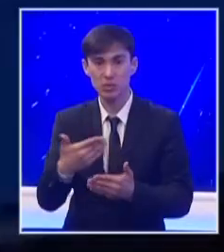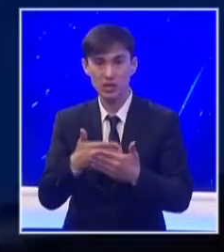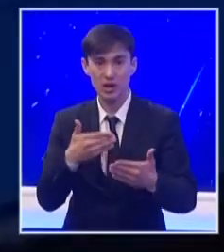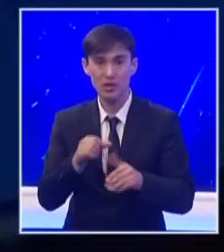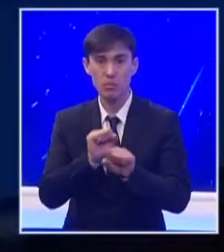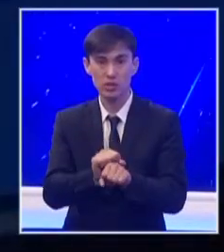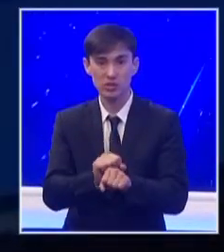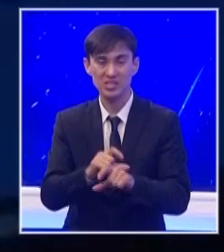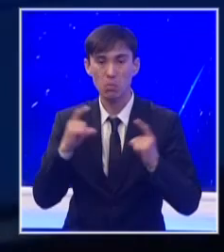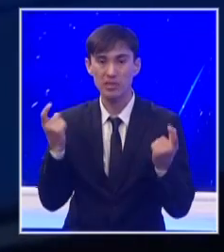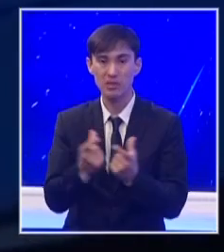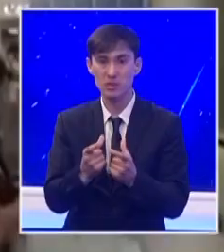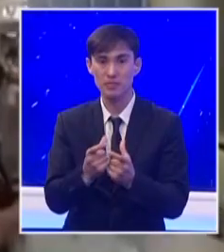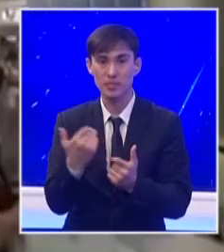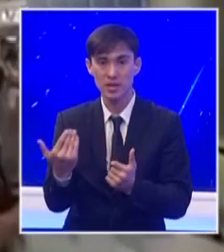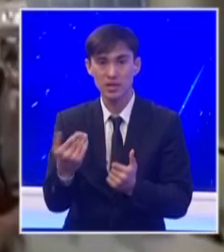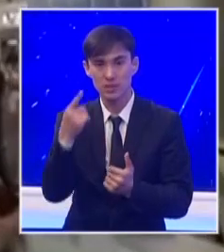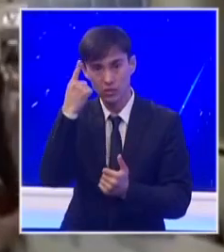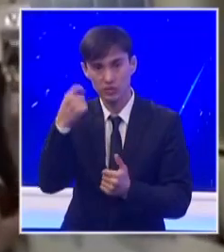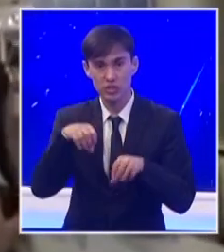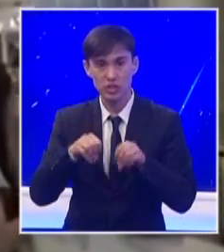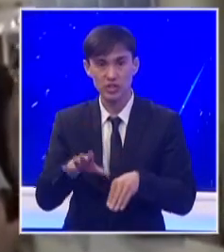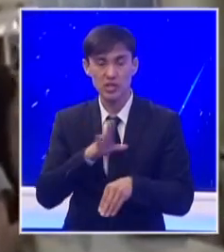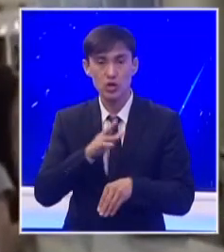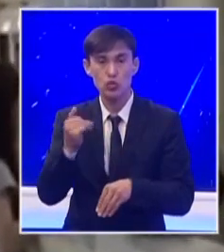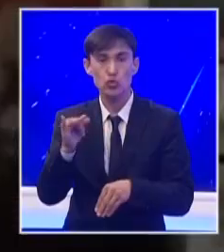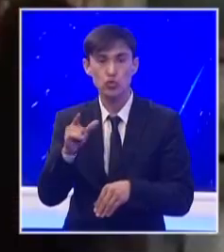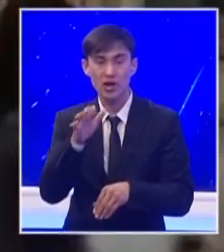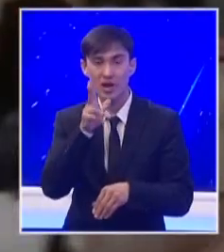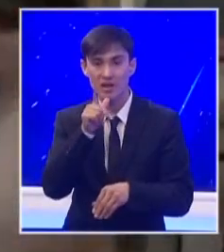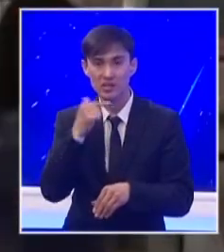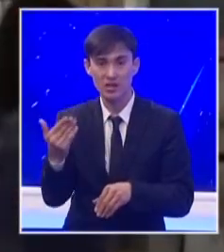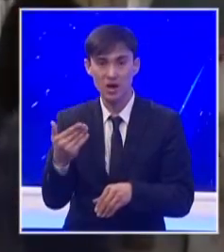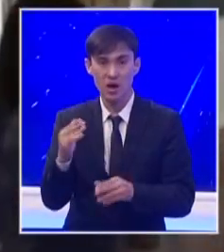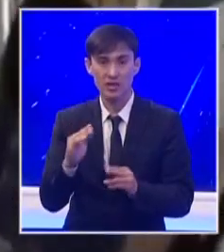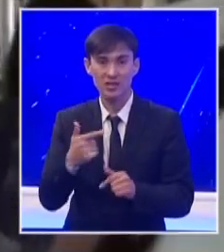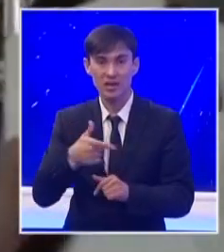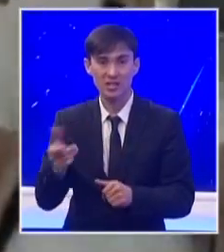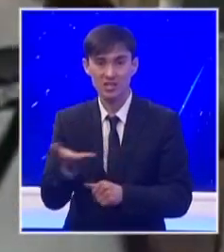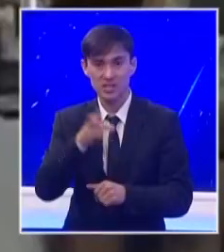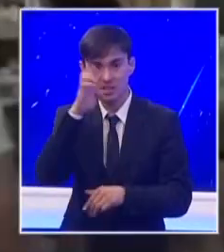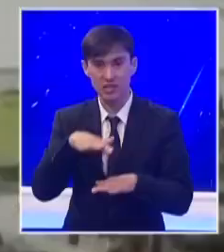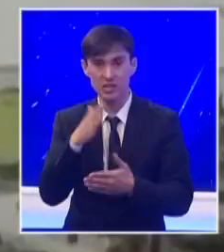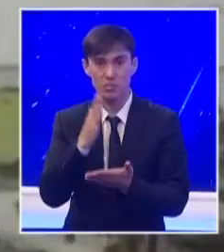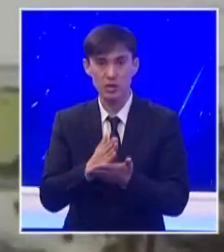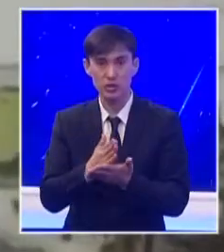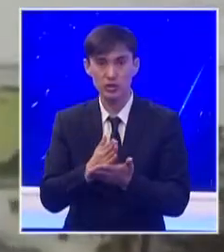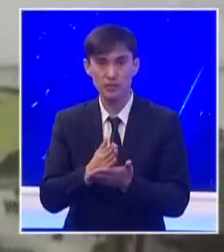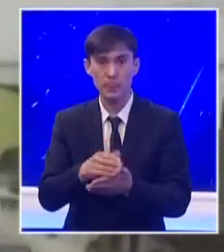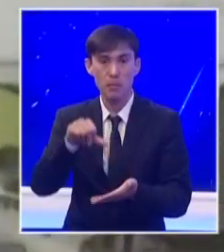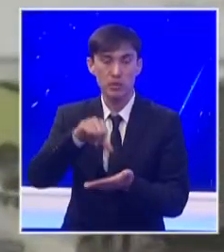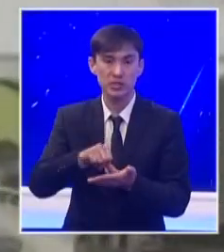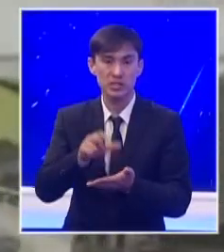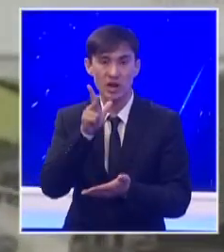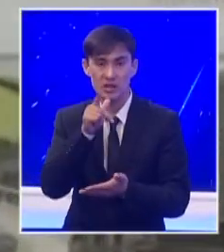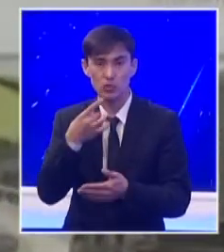ранее приостановлены из-за пандемии. Инициатором такого решения стала южнокорейская сторона. Однако для граждан нашей страны, имеющих намерение